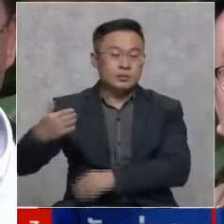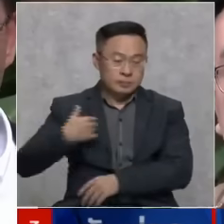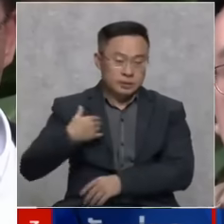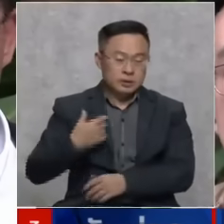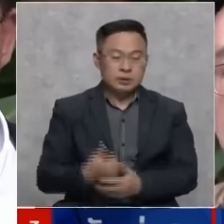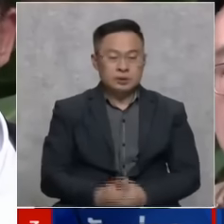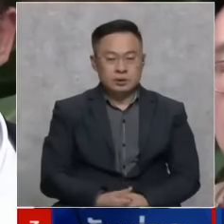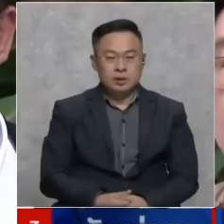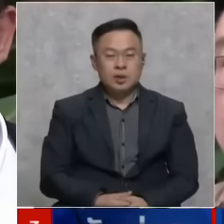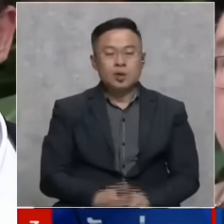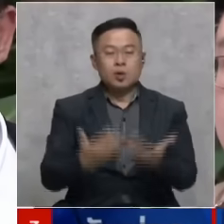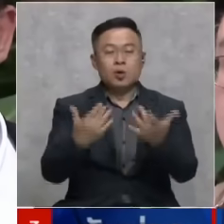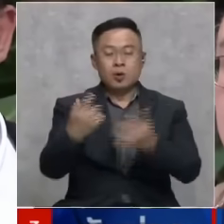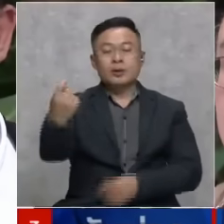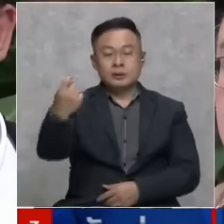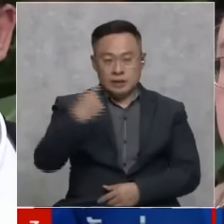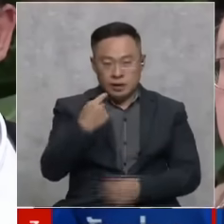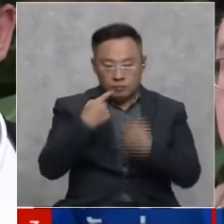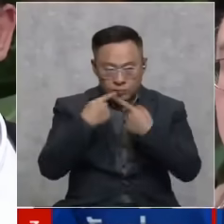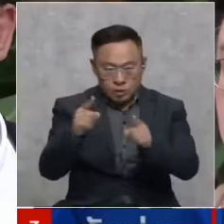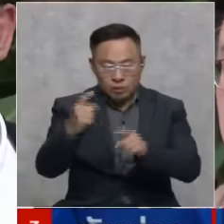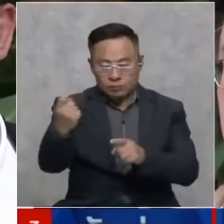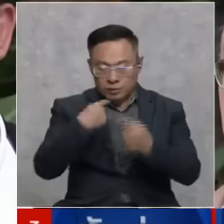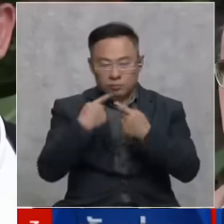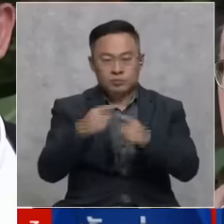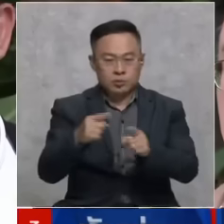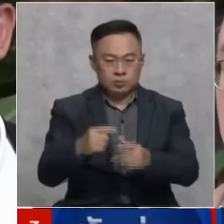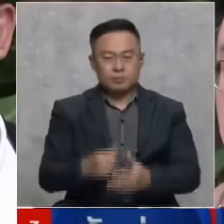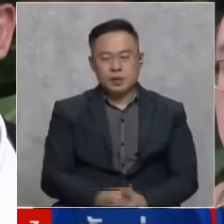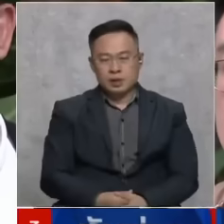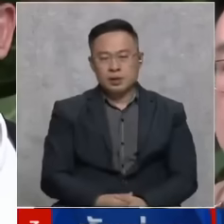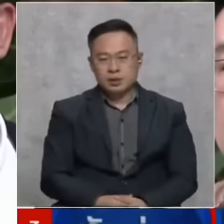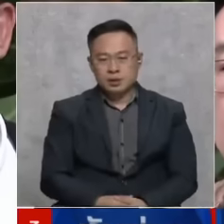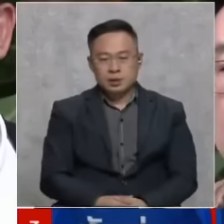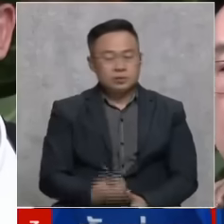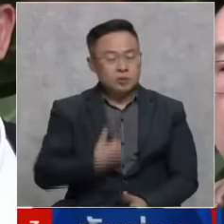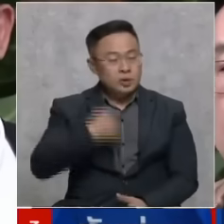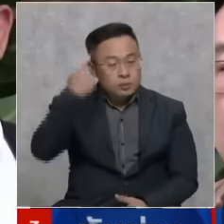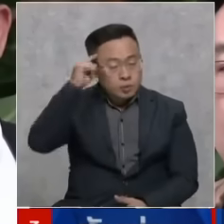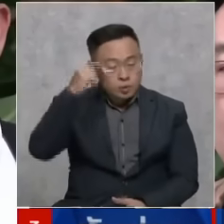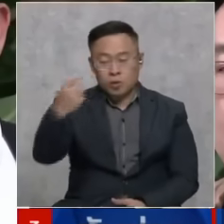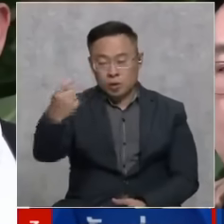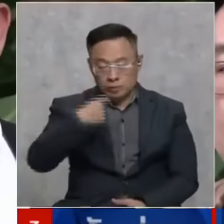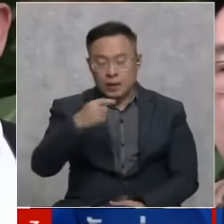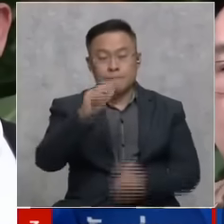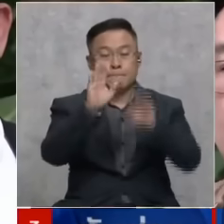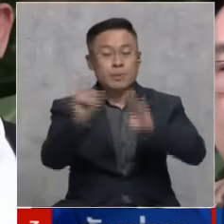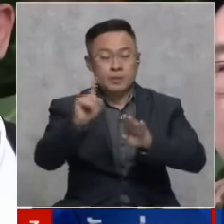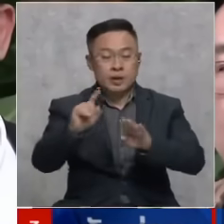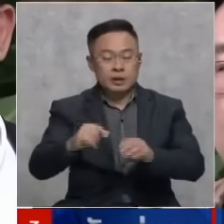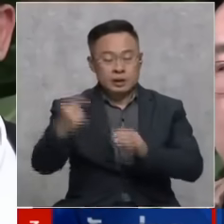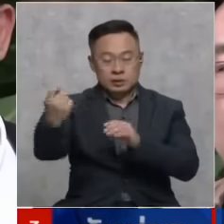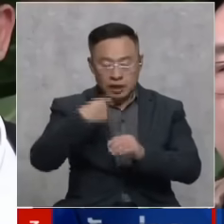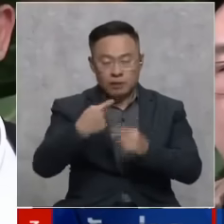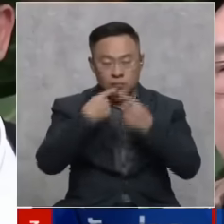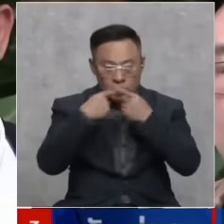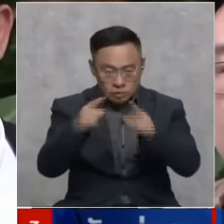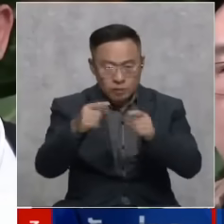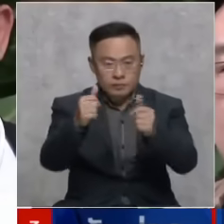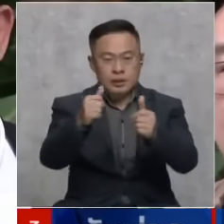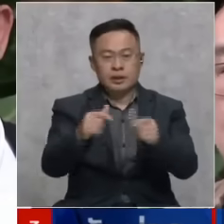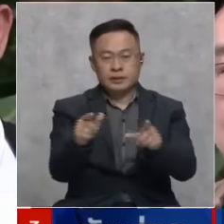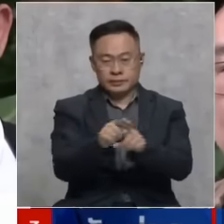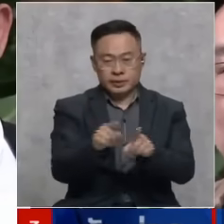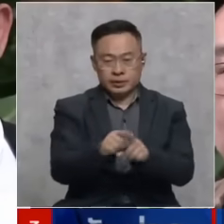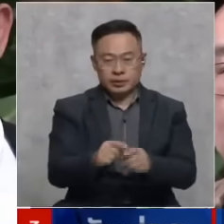มว่าขอให้เขาถามผมมาก่อนดีกว่าคือรอสื่อต่างประเทศถามมาก่อนนะคะถ้าเขาถามผมก็คิดว่าตอบได้แล้